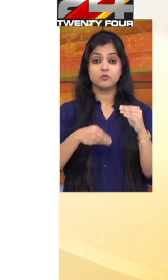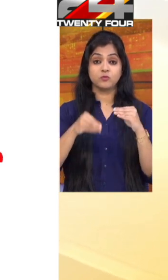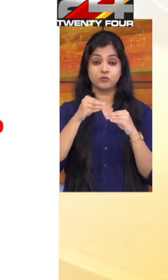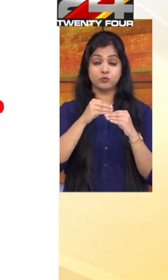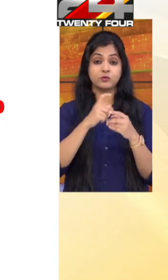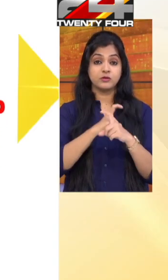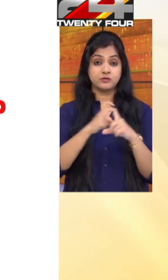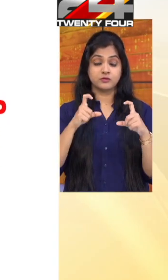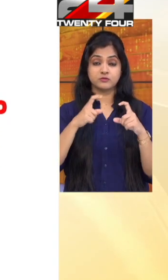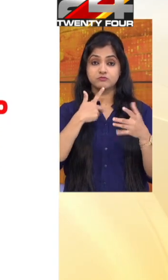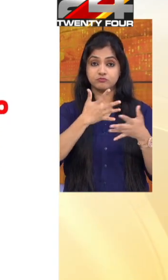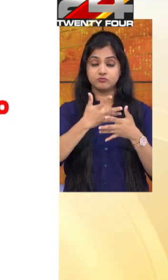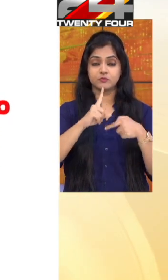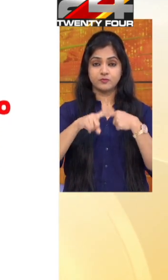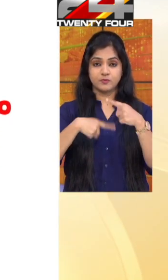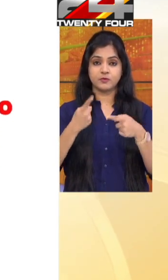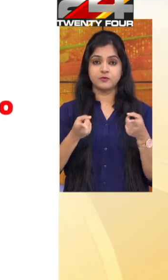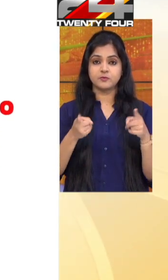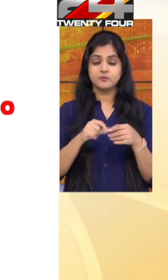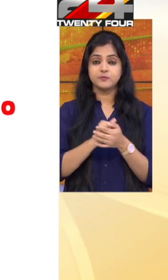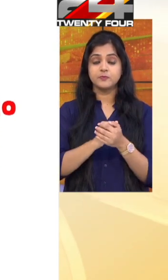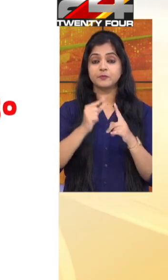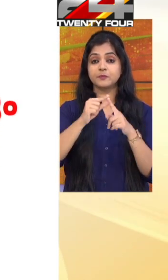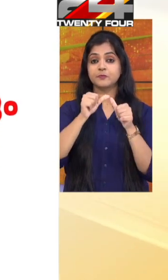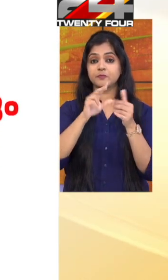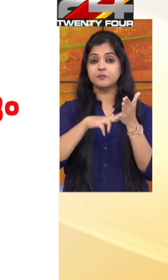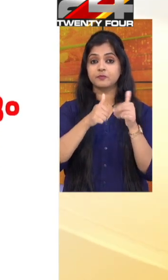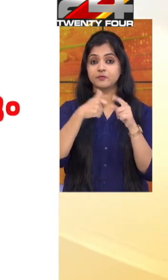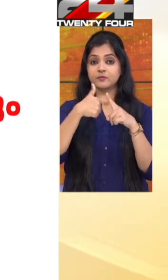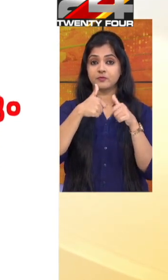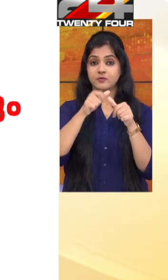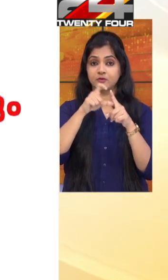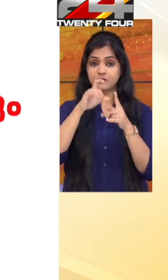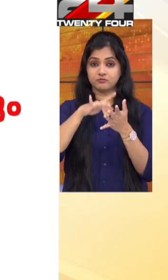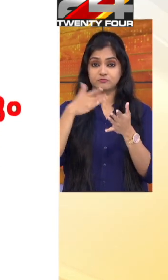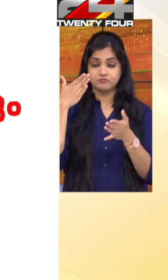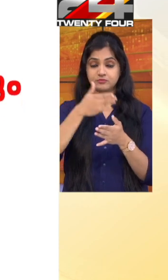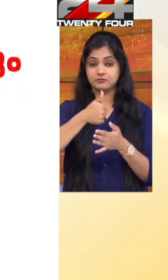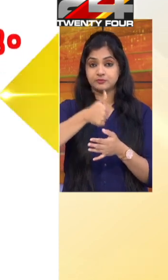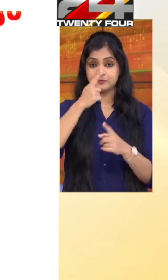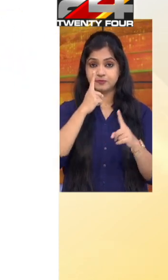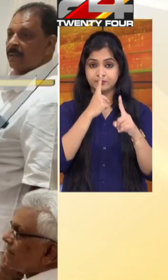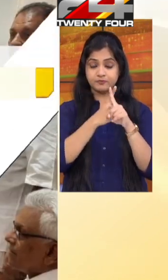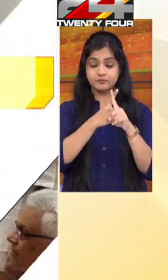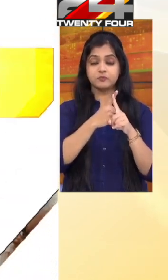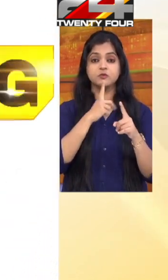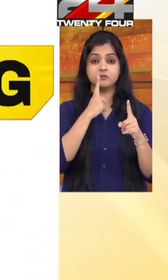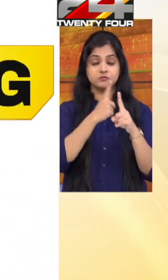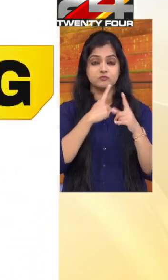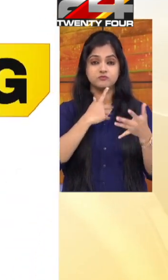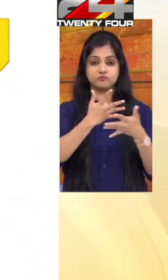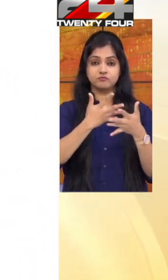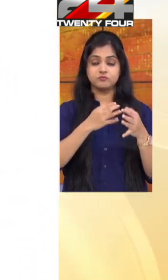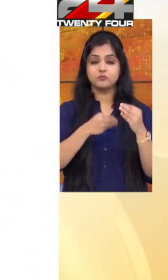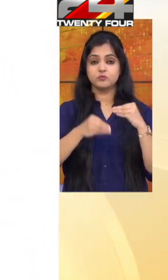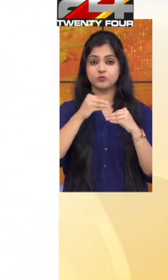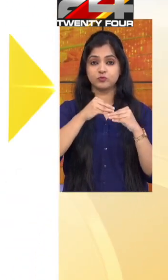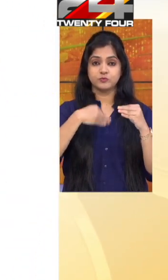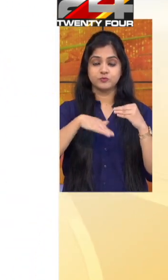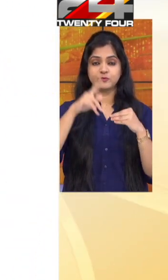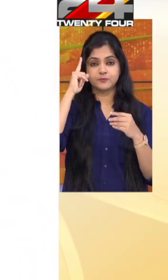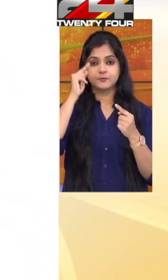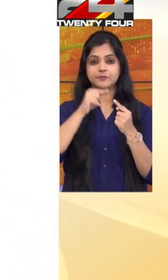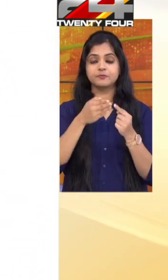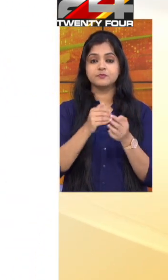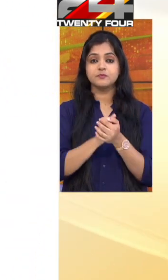സംസാരിക്കുന്നത് നാളെയായിരിക്കും. നാളെ പാണക്കാട് എത്തി തങ്ങളെ കണ്ട് നേരിട്ട് കാര്യങ്ങൾ ബോധിപ്പിക്കാനാണ് സാധ്യത എന്നാണ് അറിയുന്നത്.